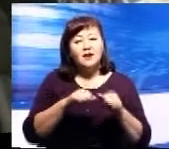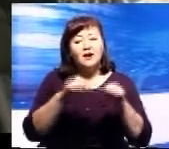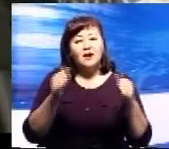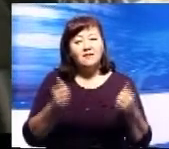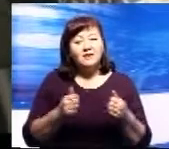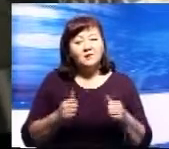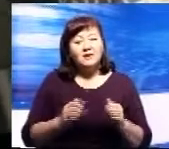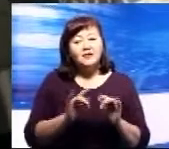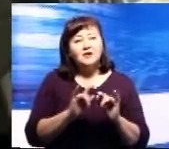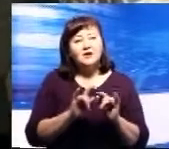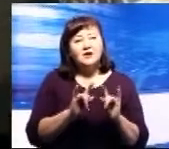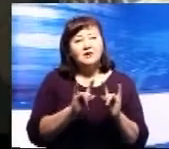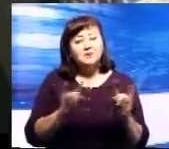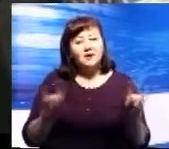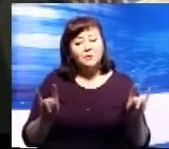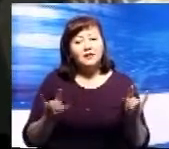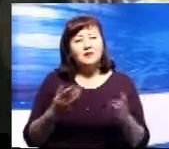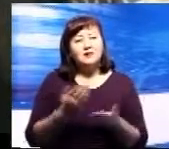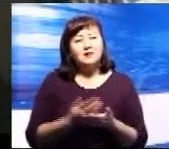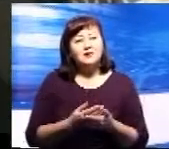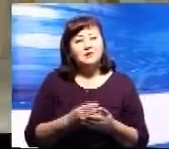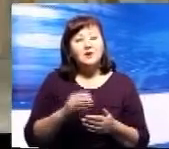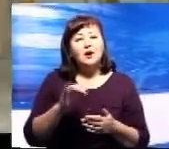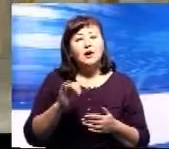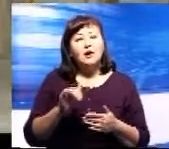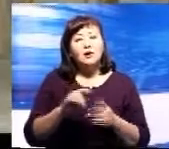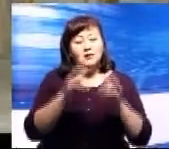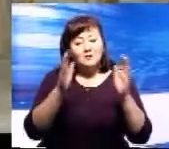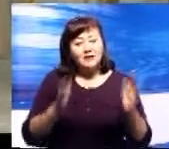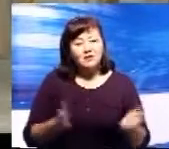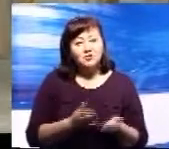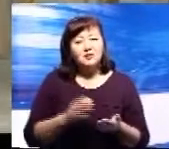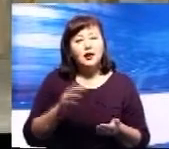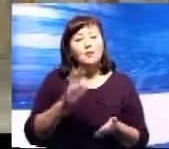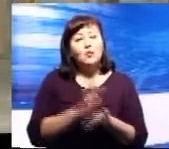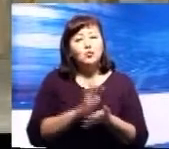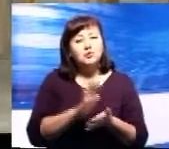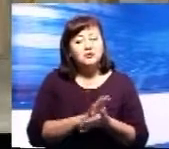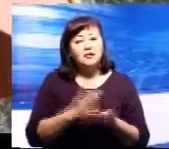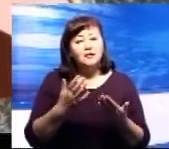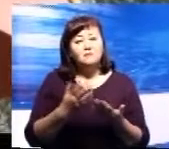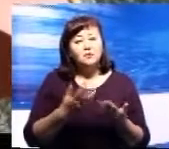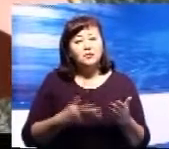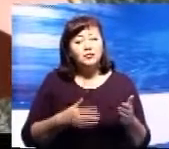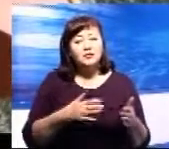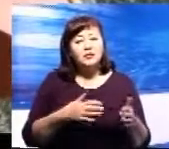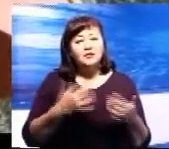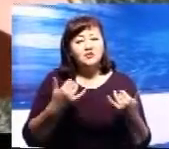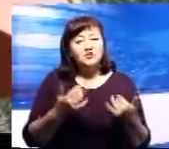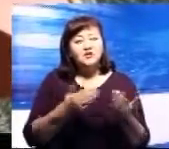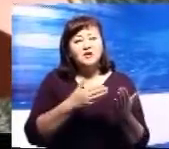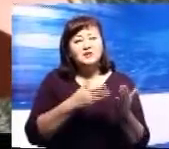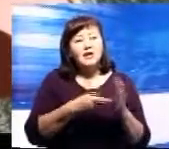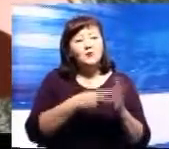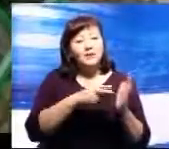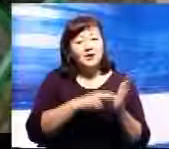скамеек, урн, дополнительное озеленение. Отметим, что пока эта программа находится на стадии разработки в областном и городском акиматах. Но